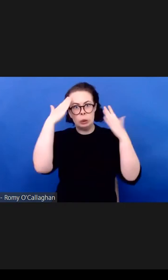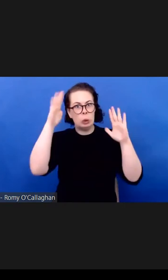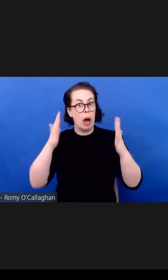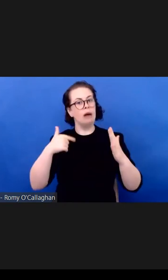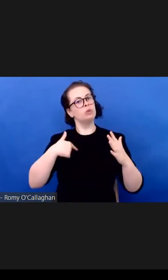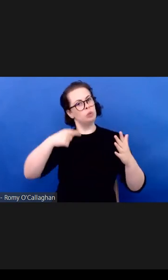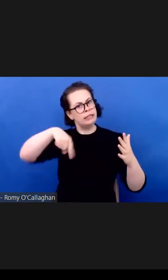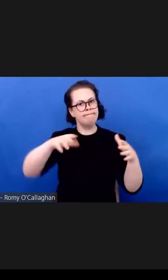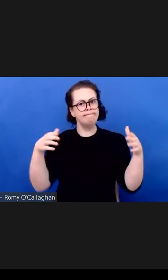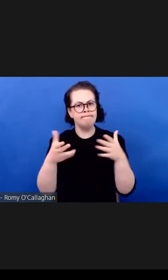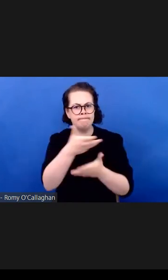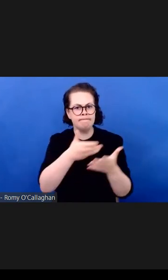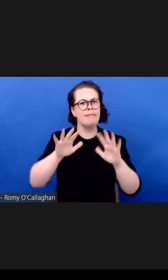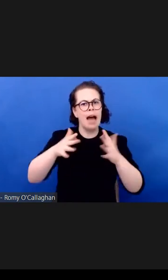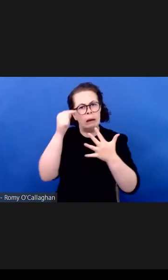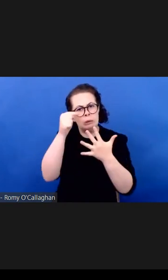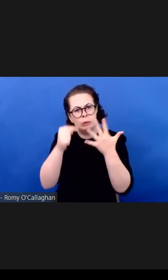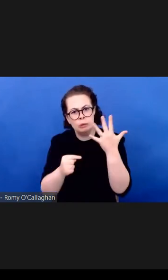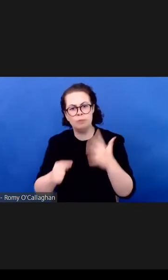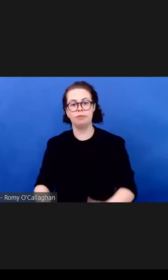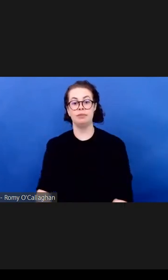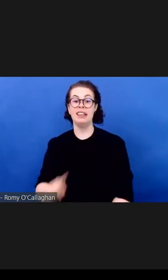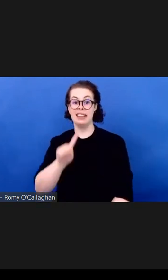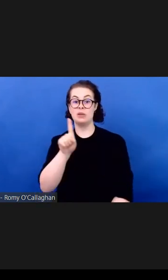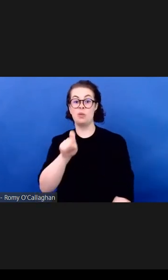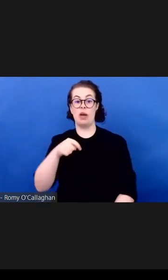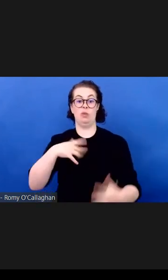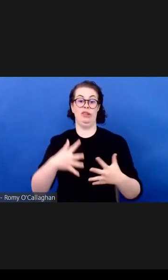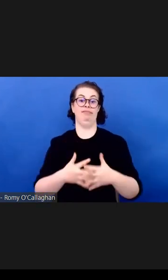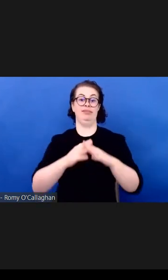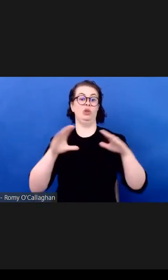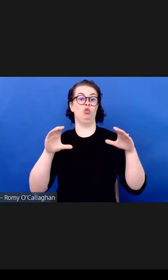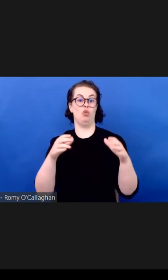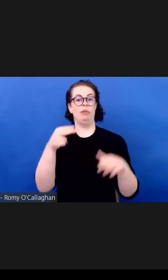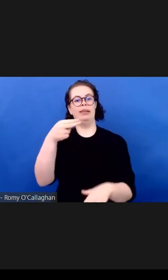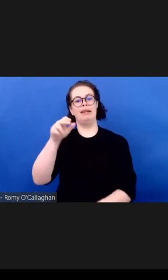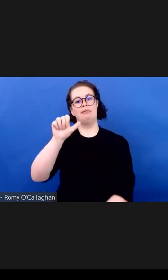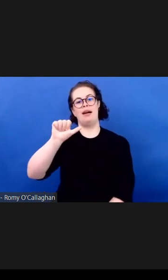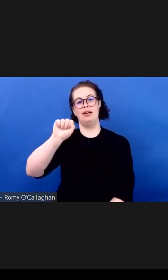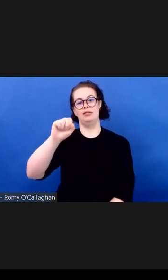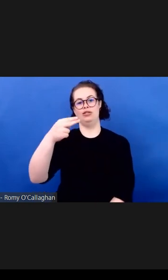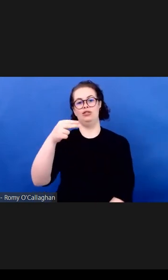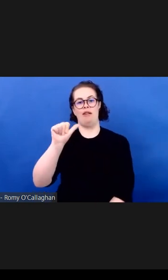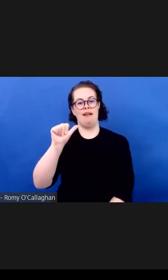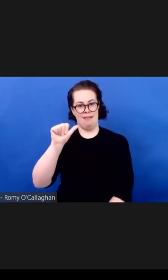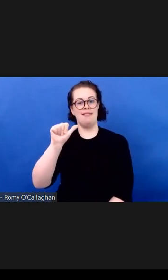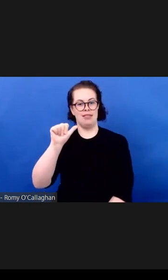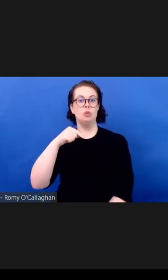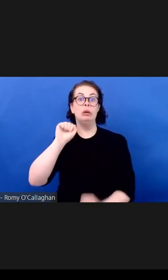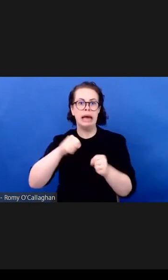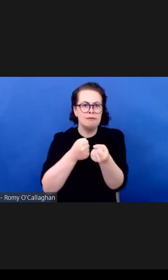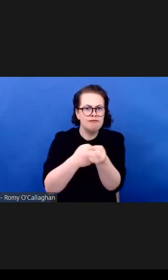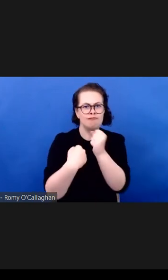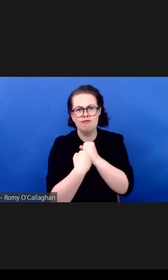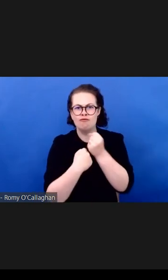প্রতিনিধি সার্টিফিকেট বাইক করার জন্য অনেকে চেনে না জানে না, একে অপরের সাহায্য করব, তার জন্য আমরা একটা সংগঠন তৈরি করছি, তার নাম দিয়েছি আমরা